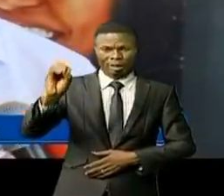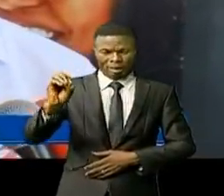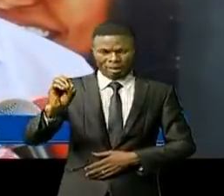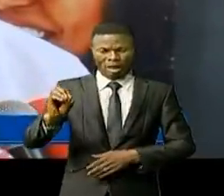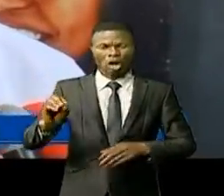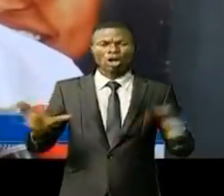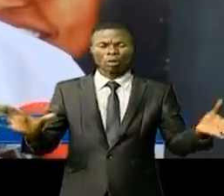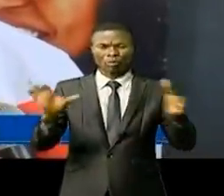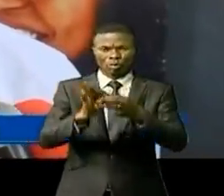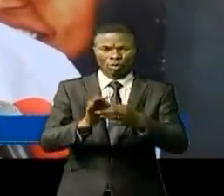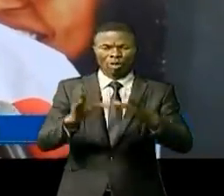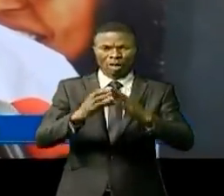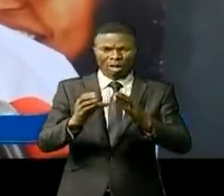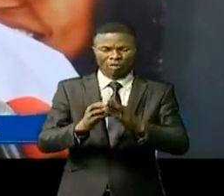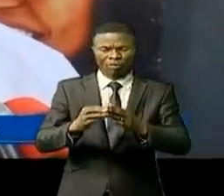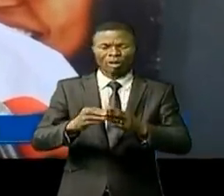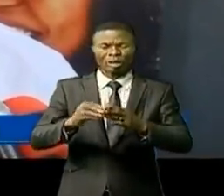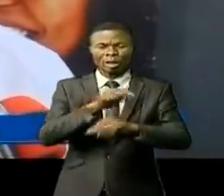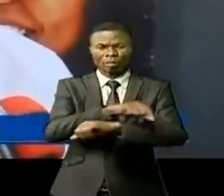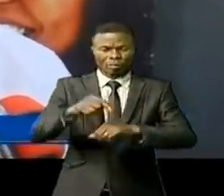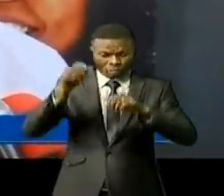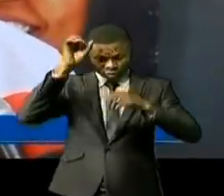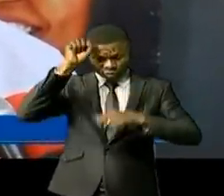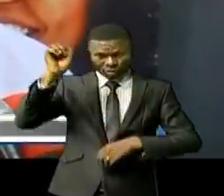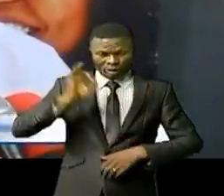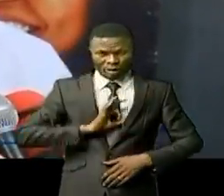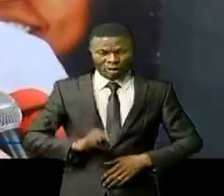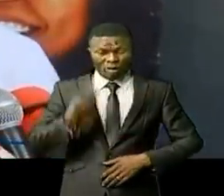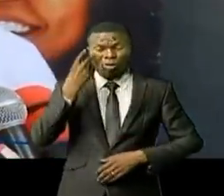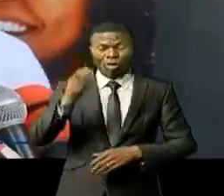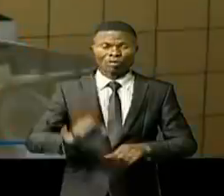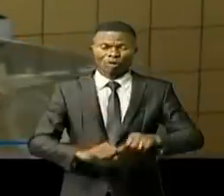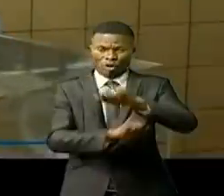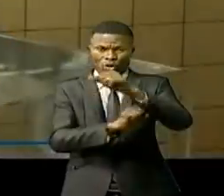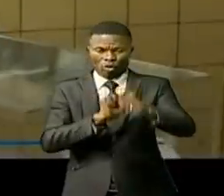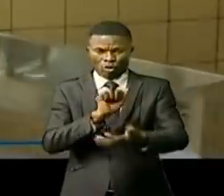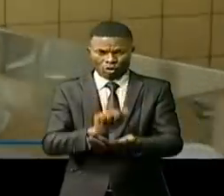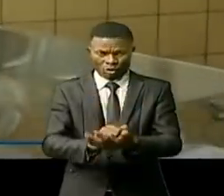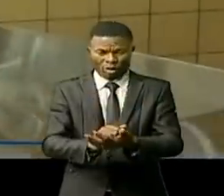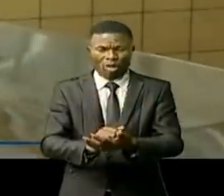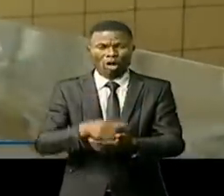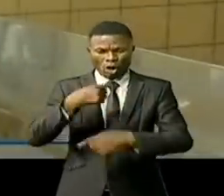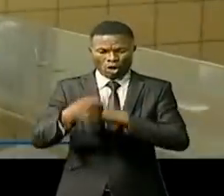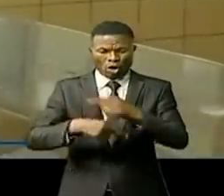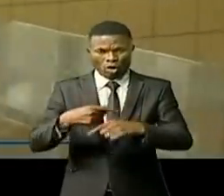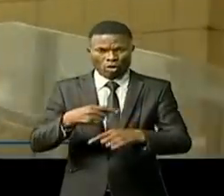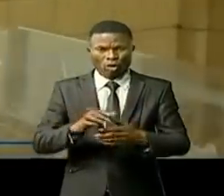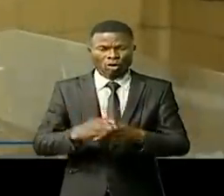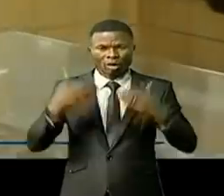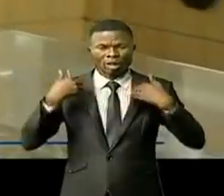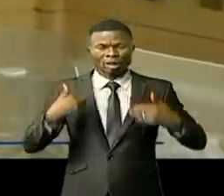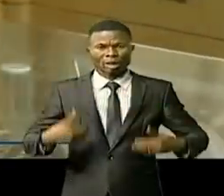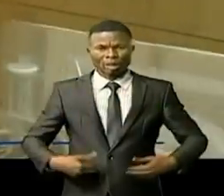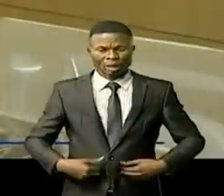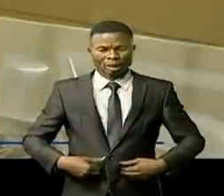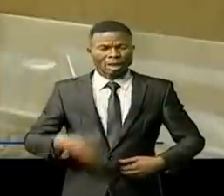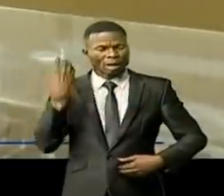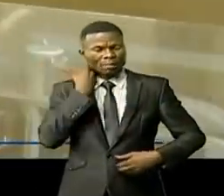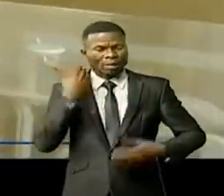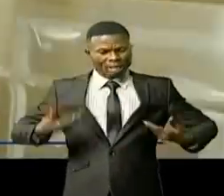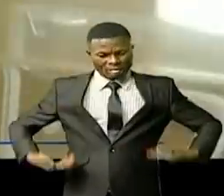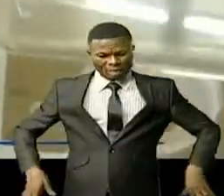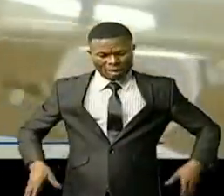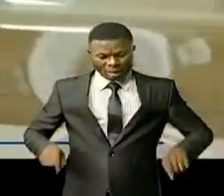Force présidentielle pour accompagner la vision du chef de l'État. Donc on a commencé sur mon dieu de santé du diabète. Et